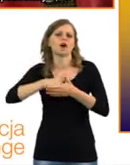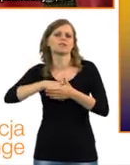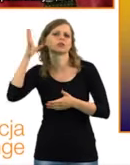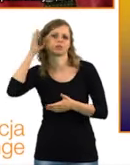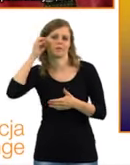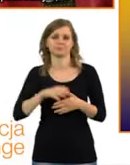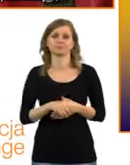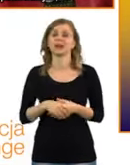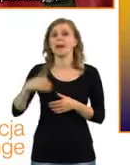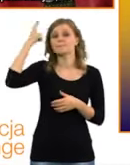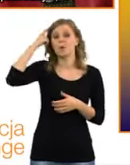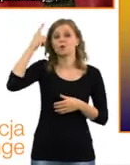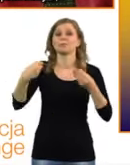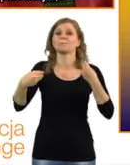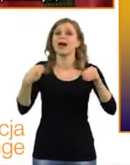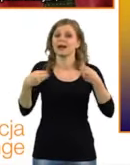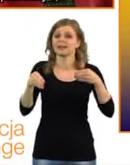Plastyczność mózgu jest procesem